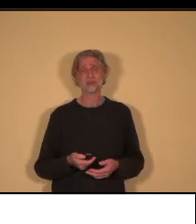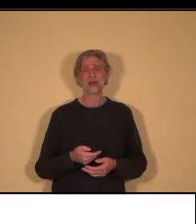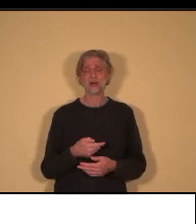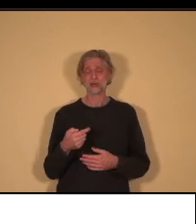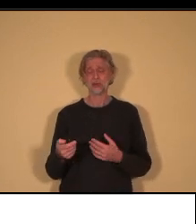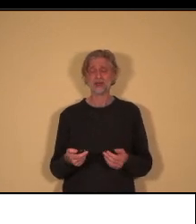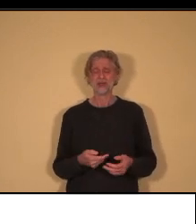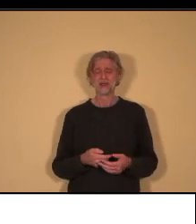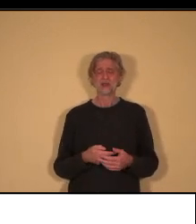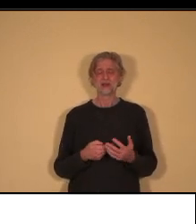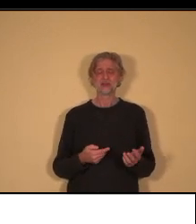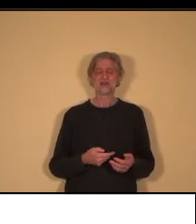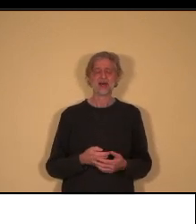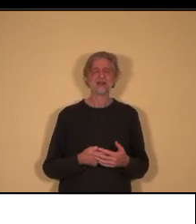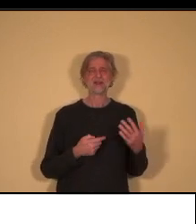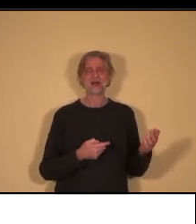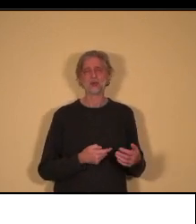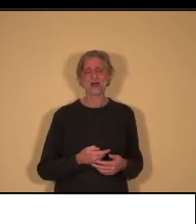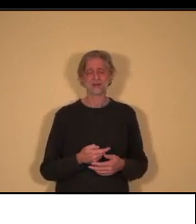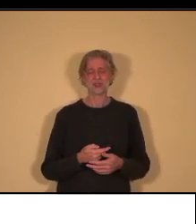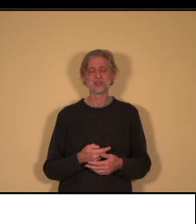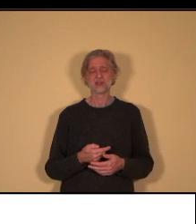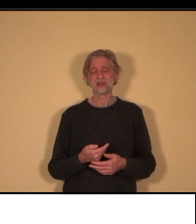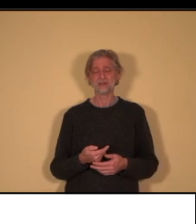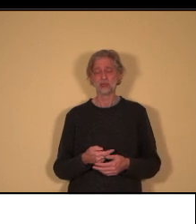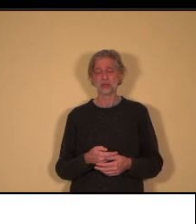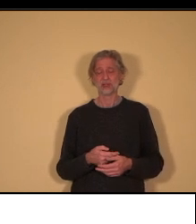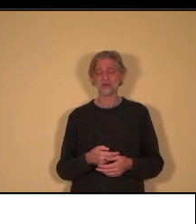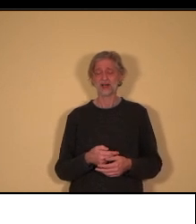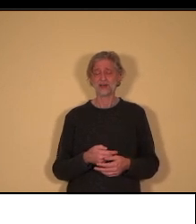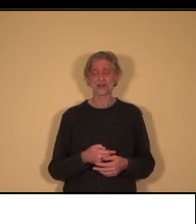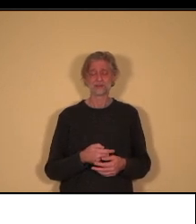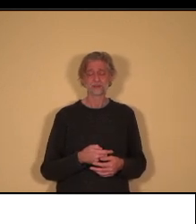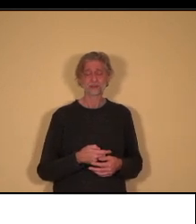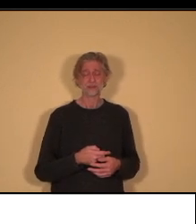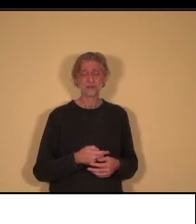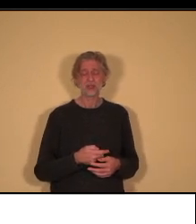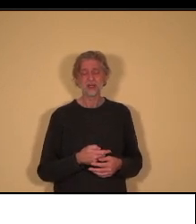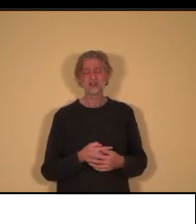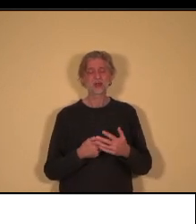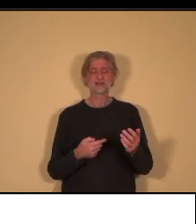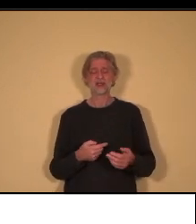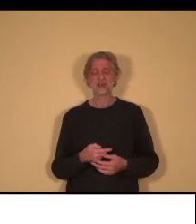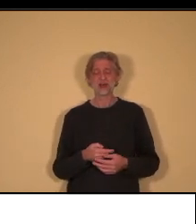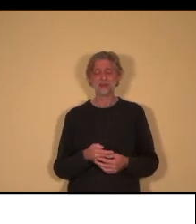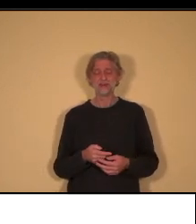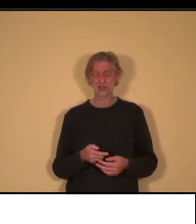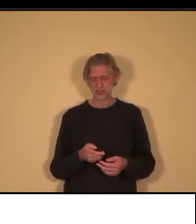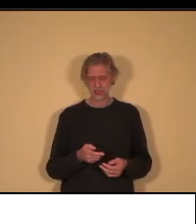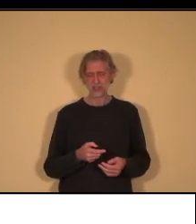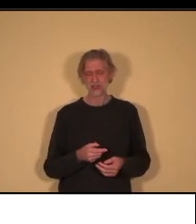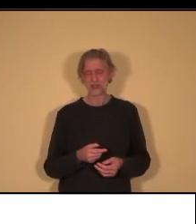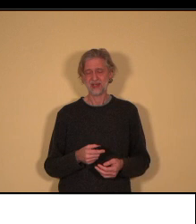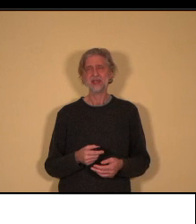sind zum Teil auch teuer, sodass eigentlich die Carbonatwäsche die Methode der Wahl ist. Hier ist mal gezeigt, wie diese